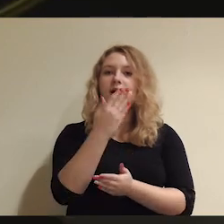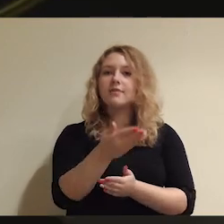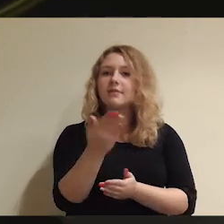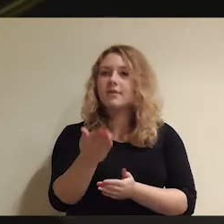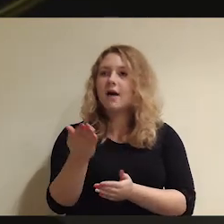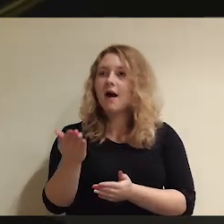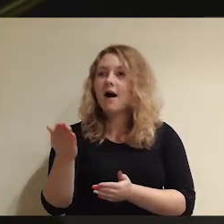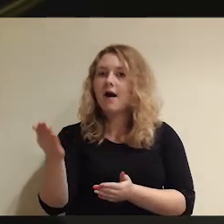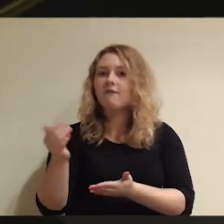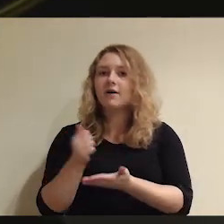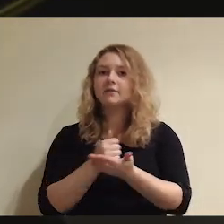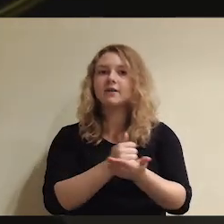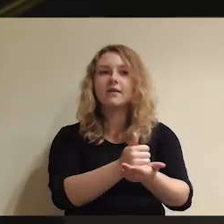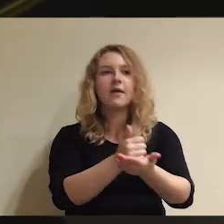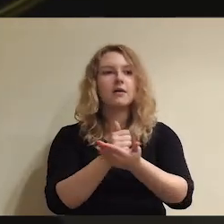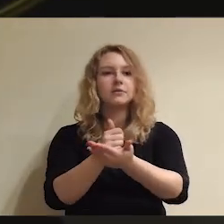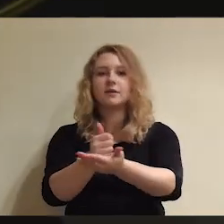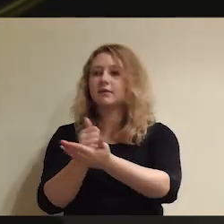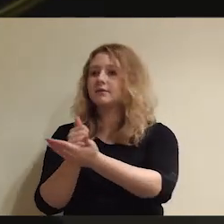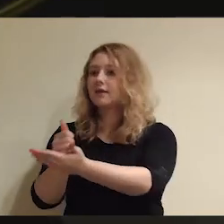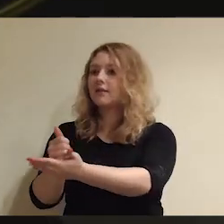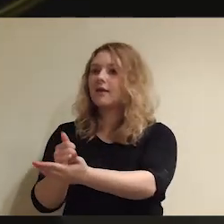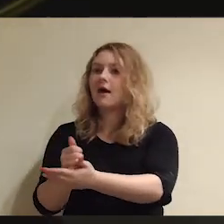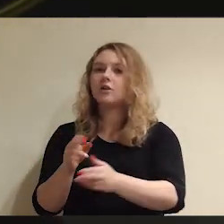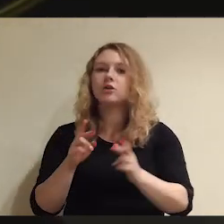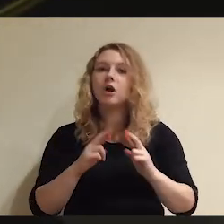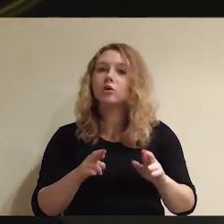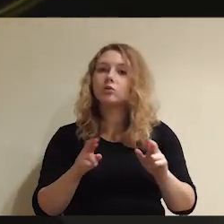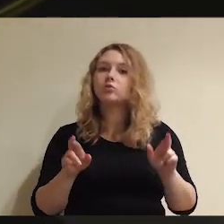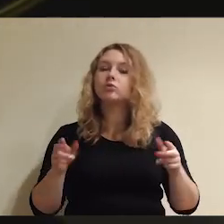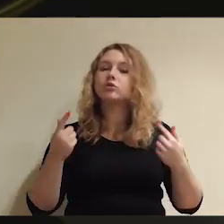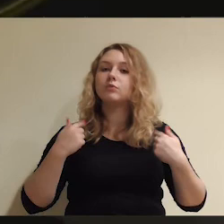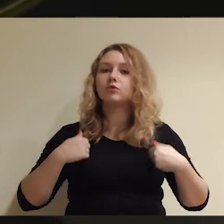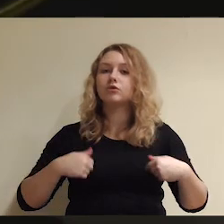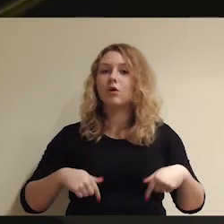Zaczyna delegować obowiązki różnym osobom.